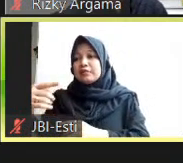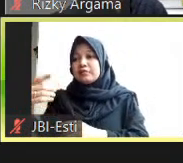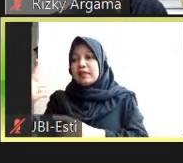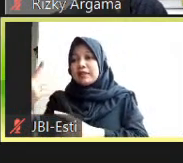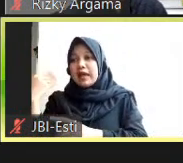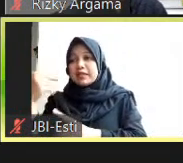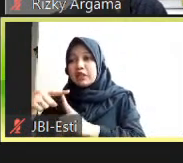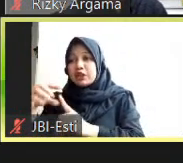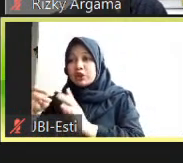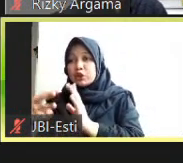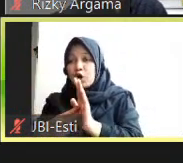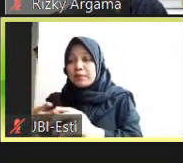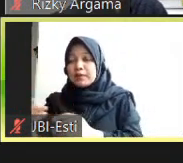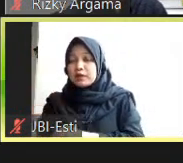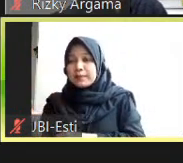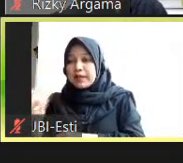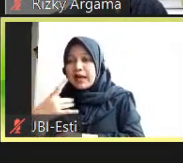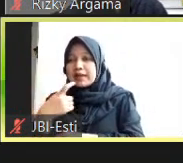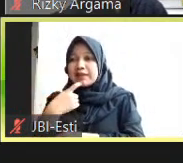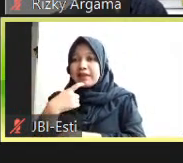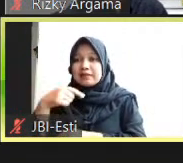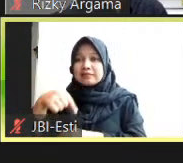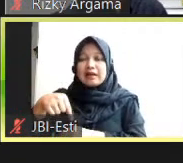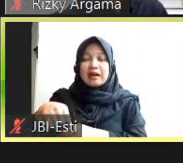tentang kemunduran demokrasi,